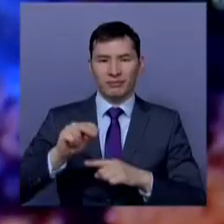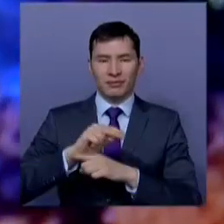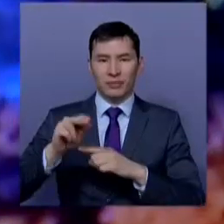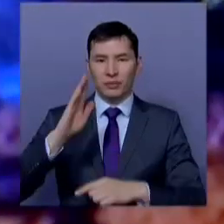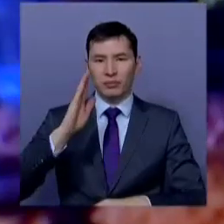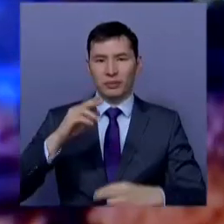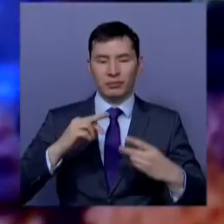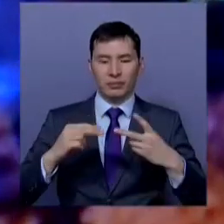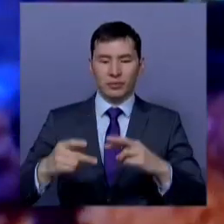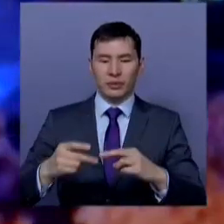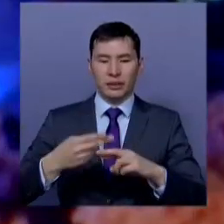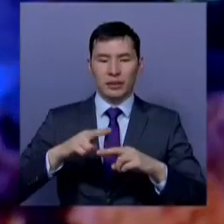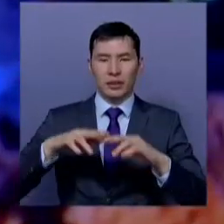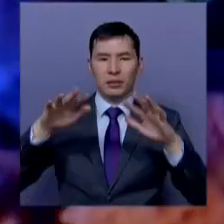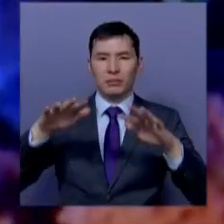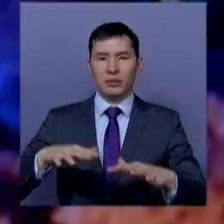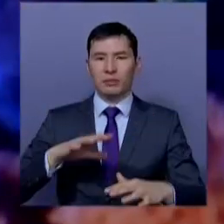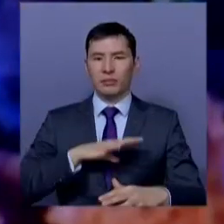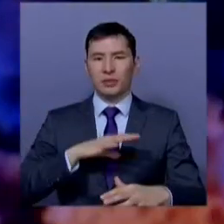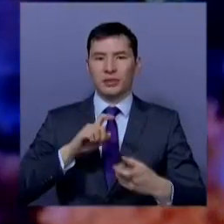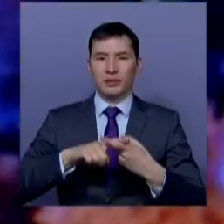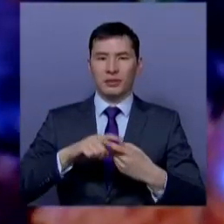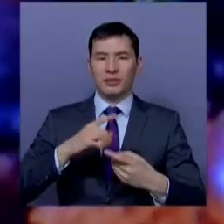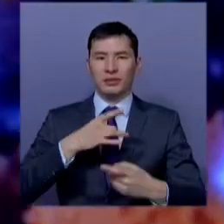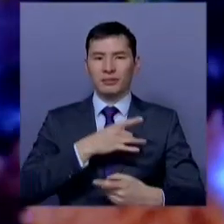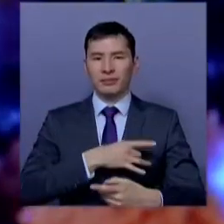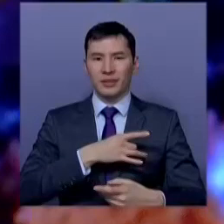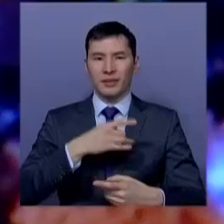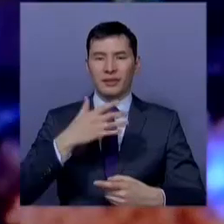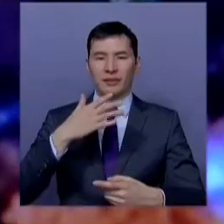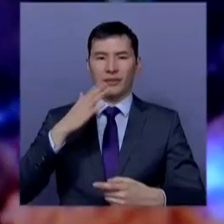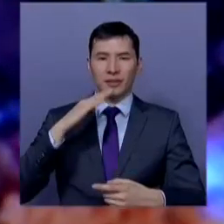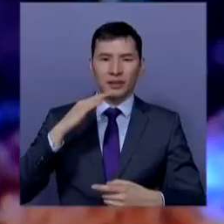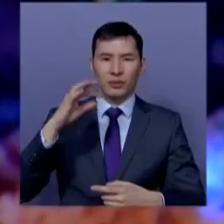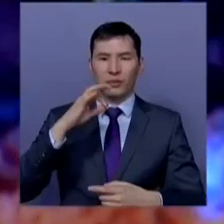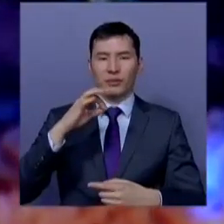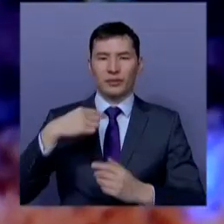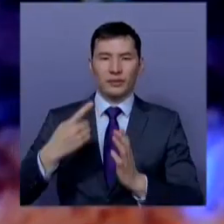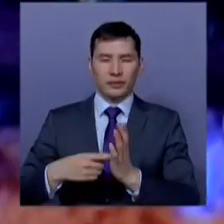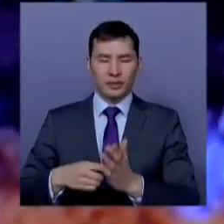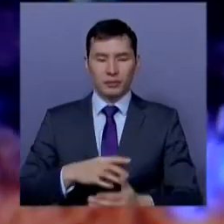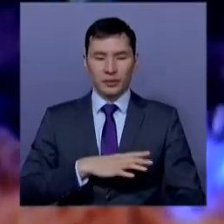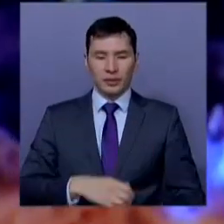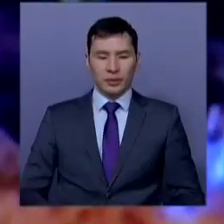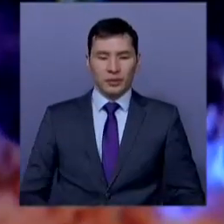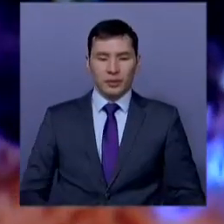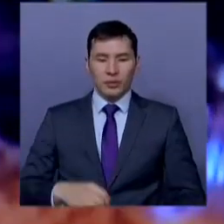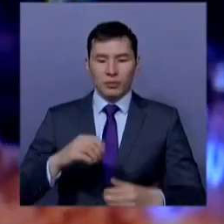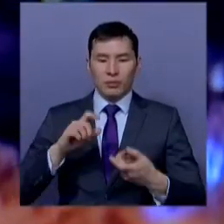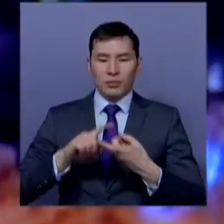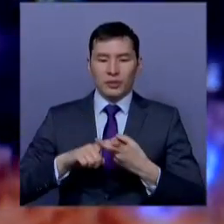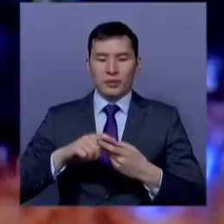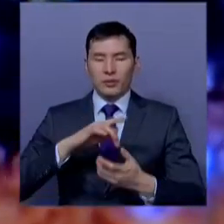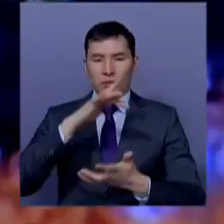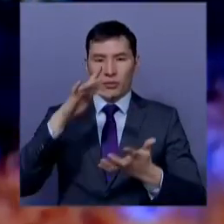Бүгін есептік кездесуге келген тұрғындар су мен кәріз жүйелерінің әлі де толық жетілмегендігін алға тартты. Көбіне бұл қаланың шеткі